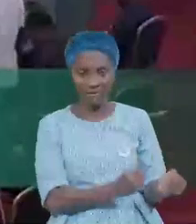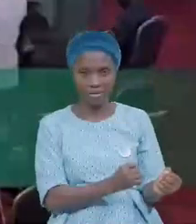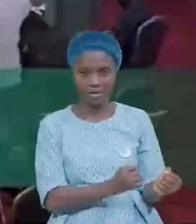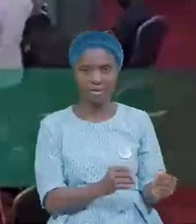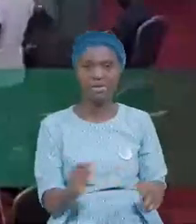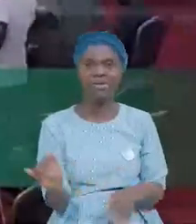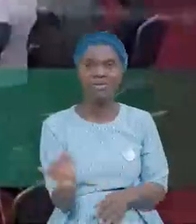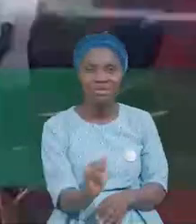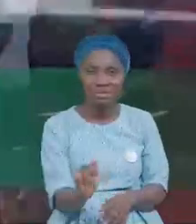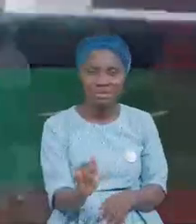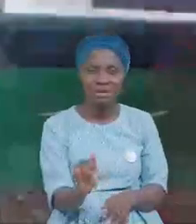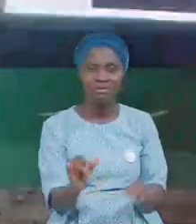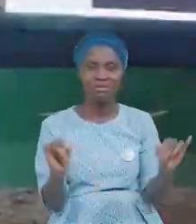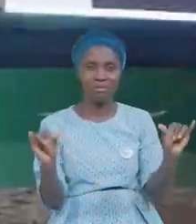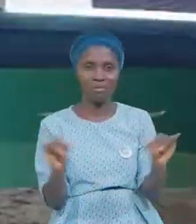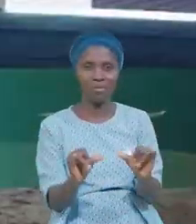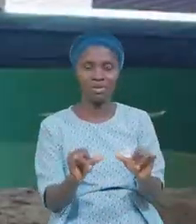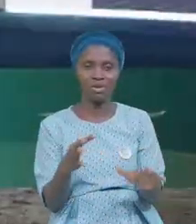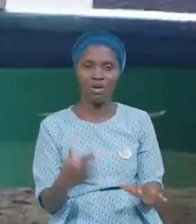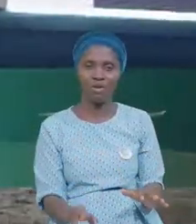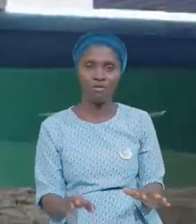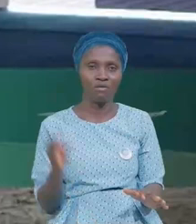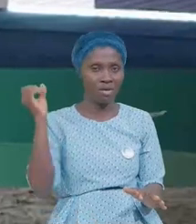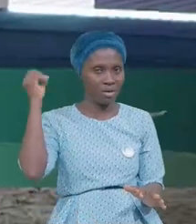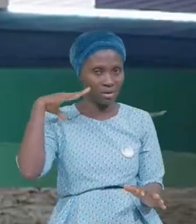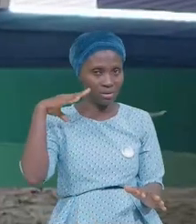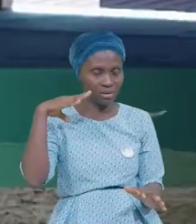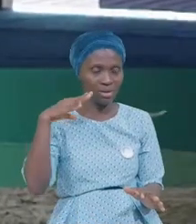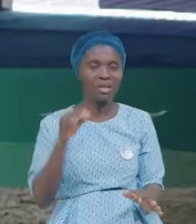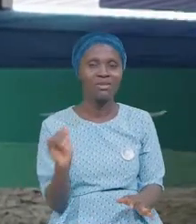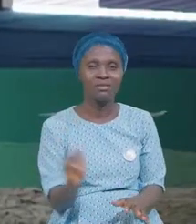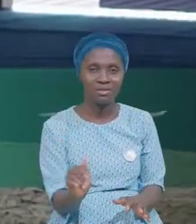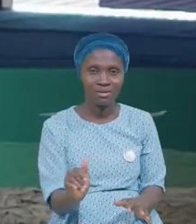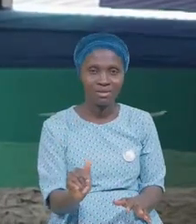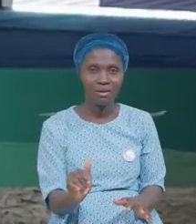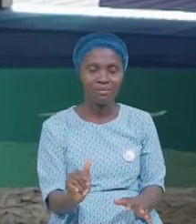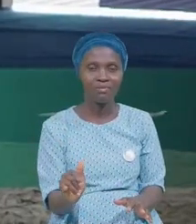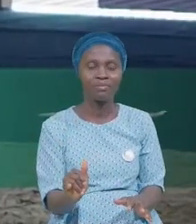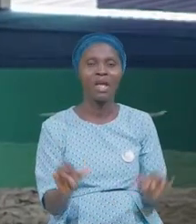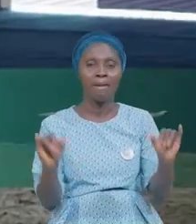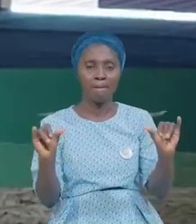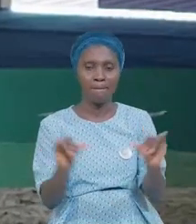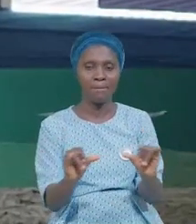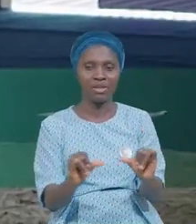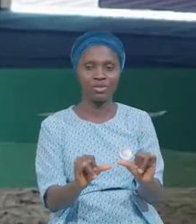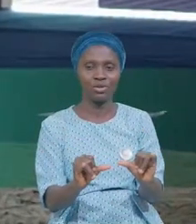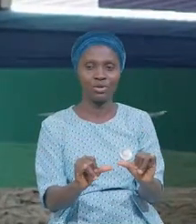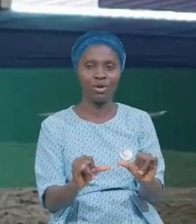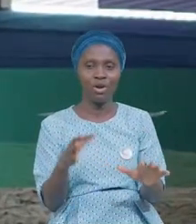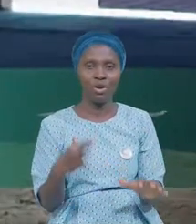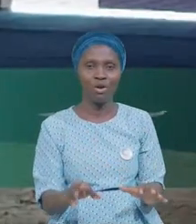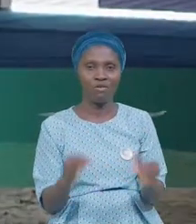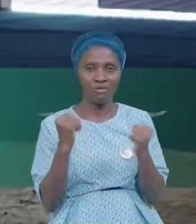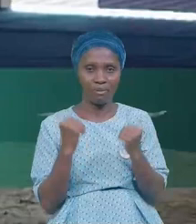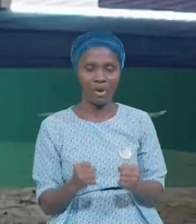la même mesure de grâce, la même mesure de puissance. Tout ce